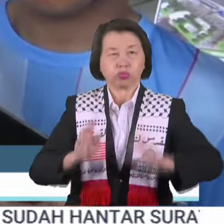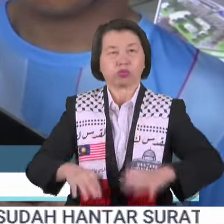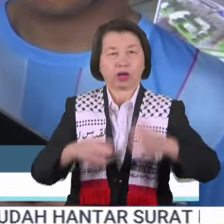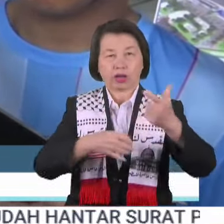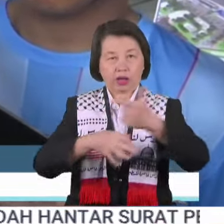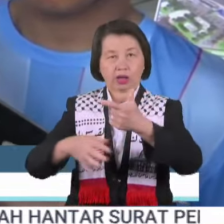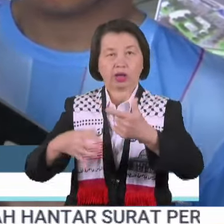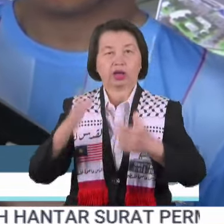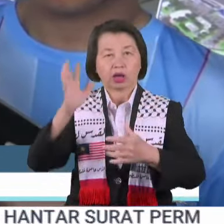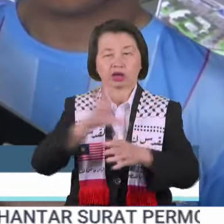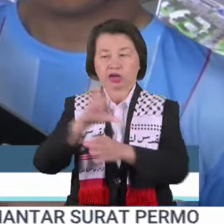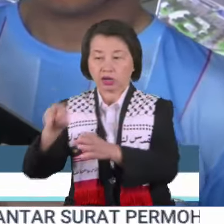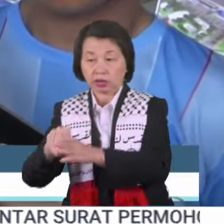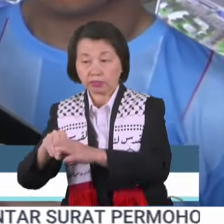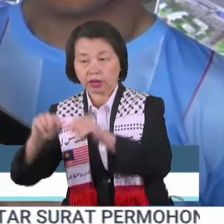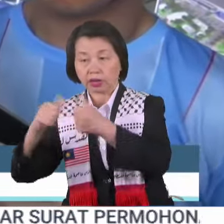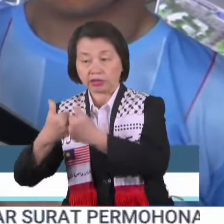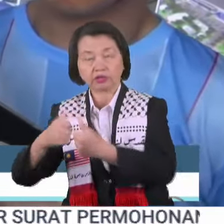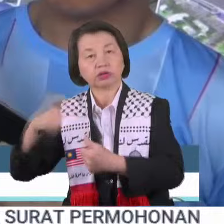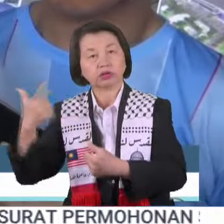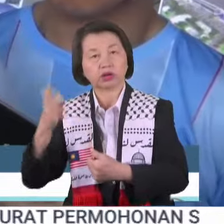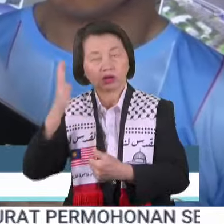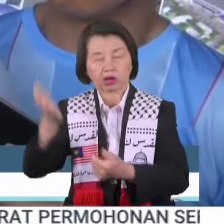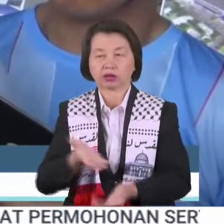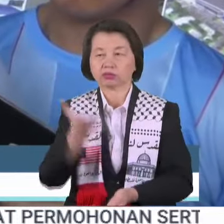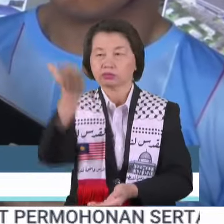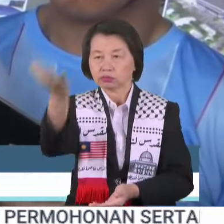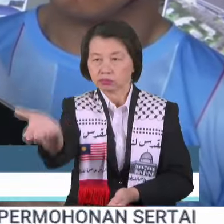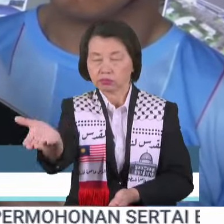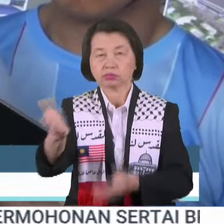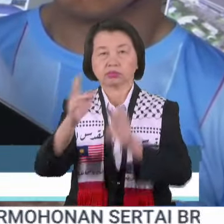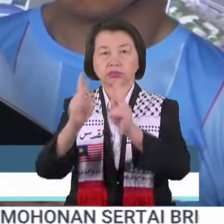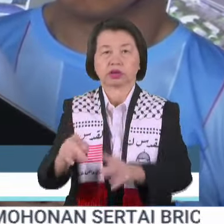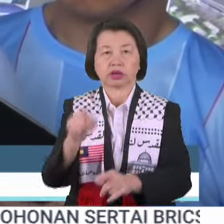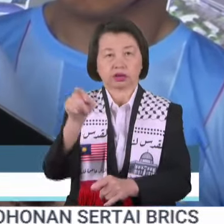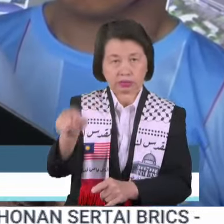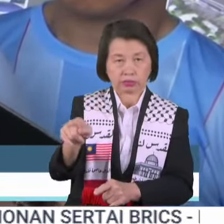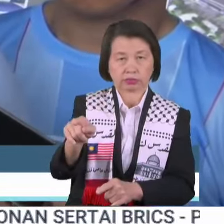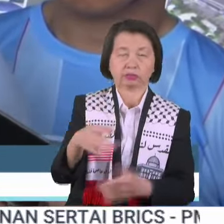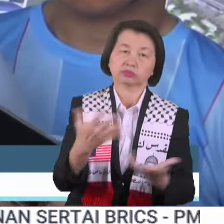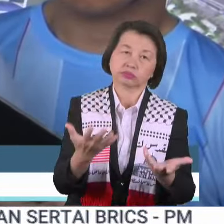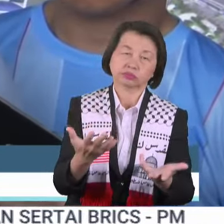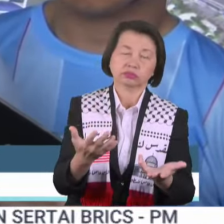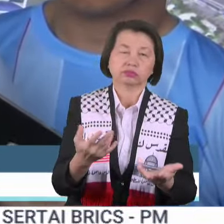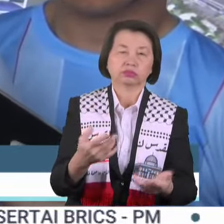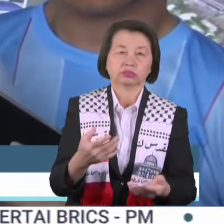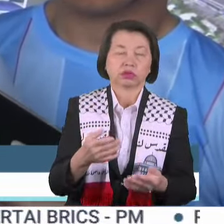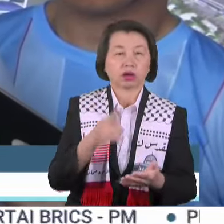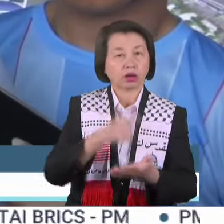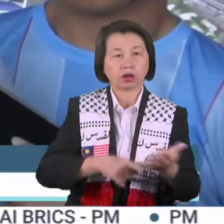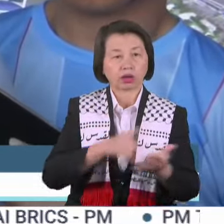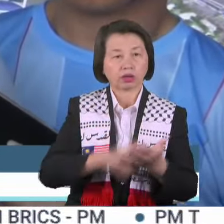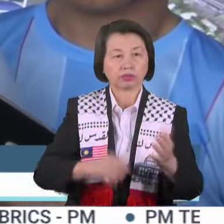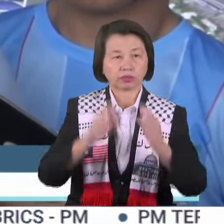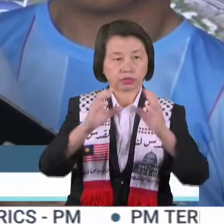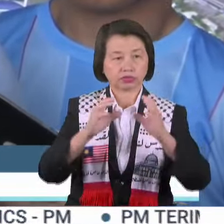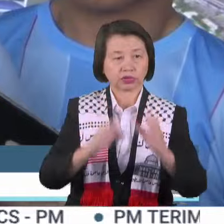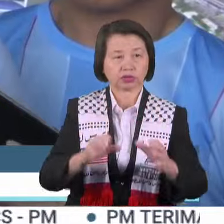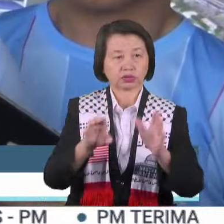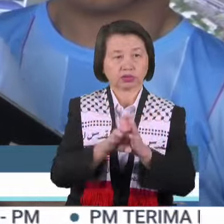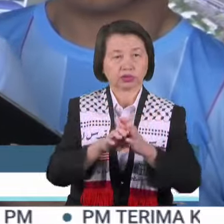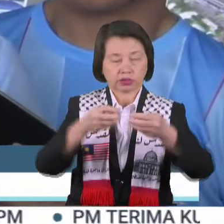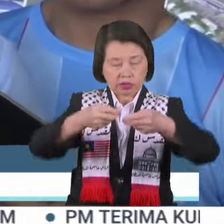bermaksud memang kita akan panjangkan perkara itu kepada pihak yang berkenaan. Jadi sebarang kaedah